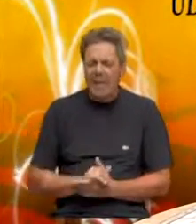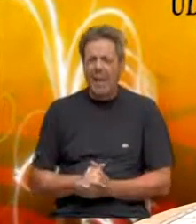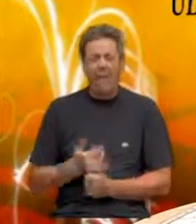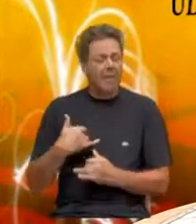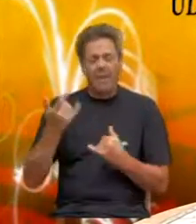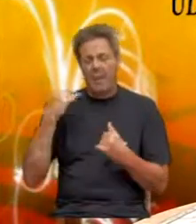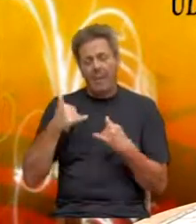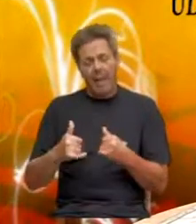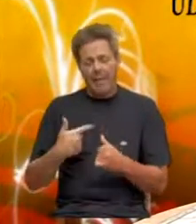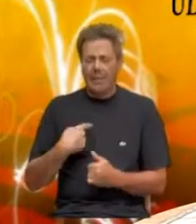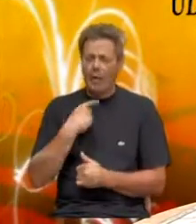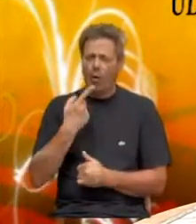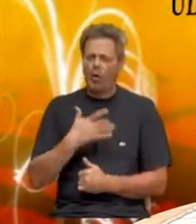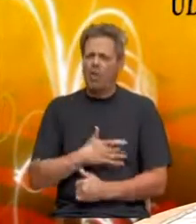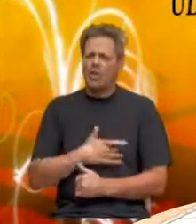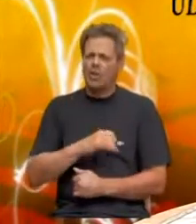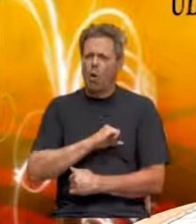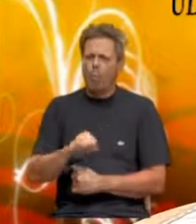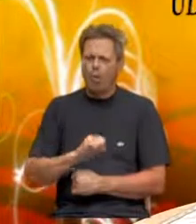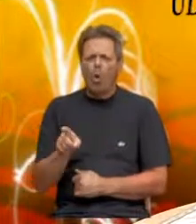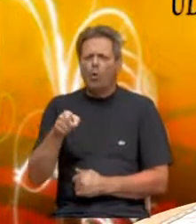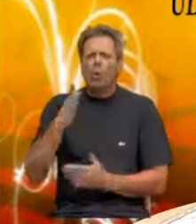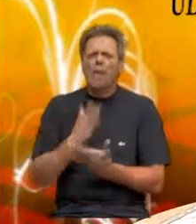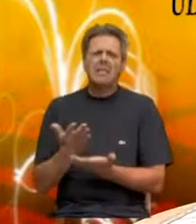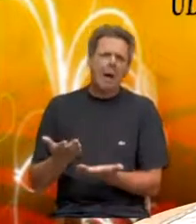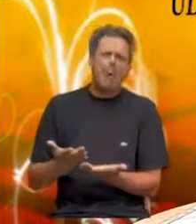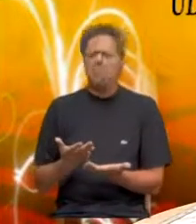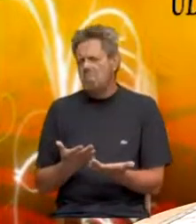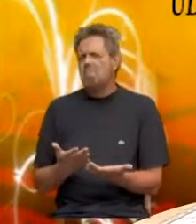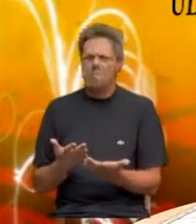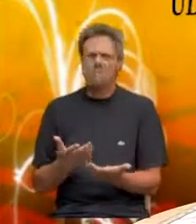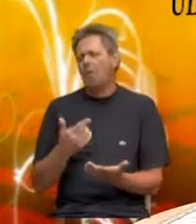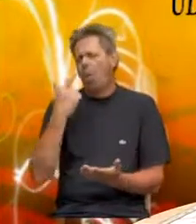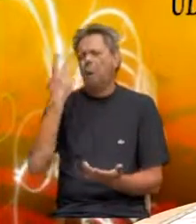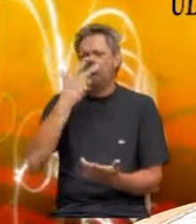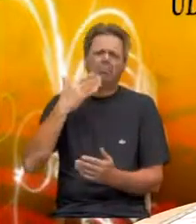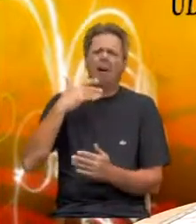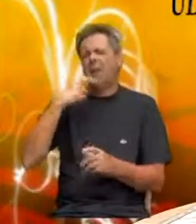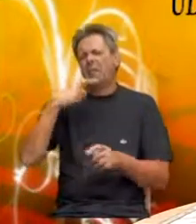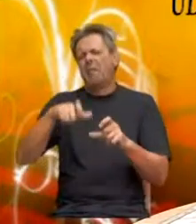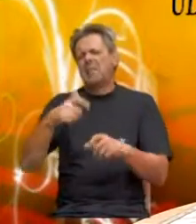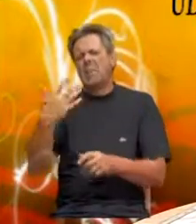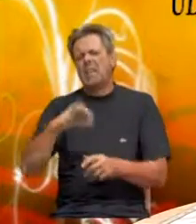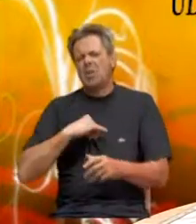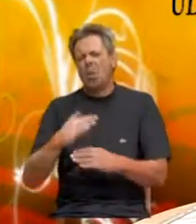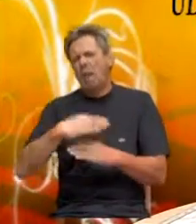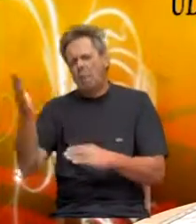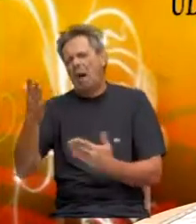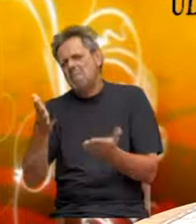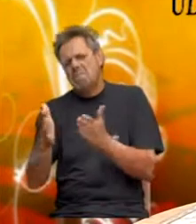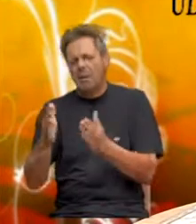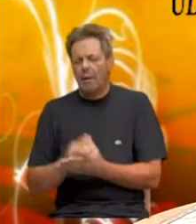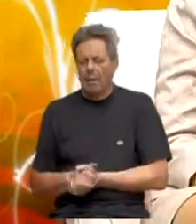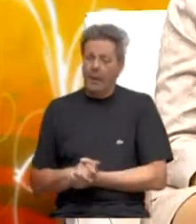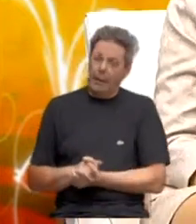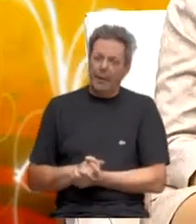danas, kad govorimo o srčanom udaru, nije to samo osobina navršio si 50, mada postoji neko pravilo, je li tako? Pa evo, nažalost se